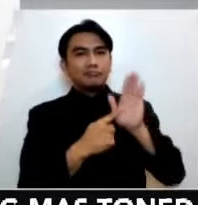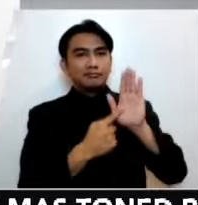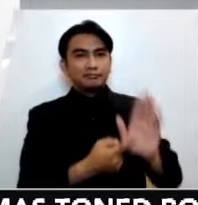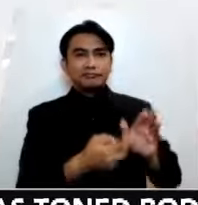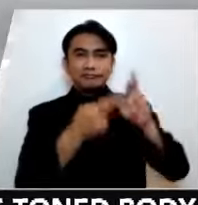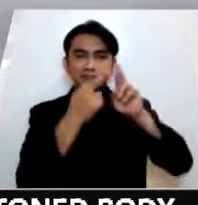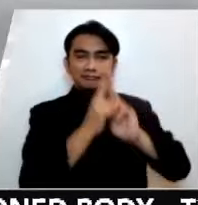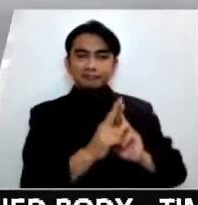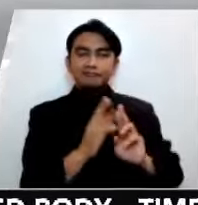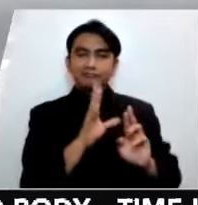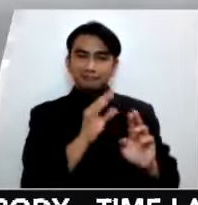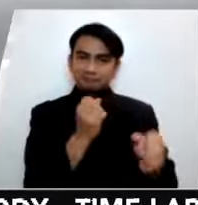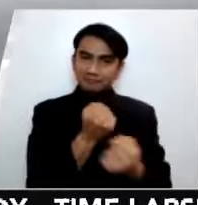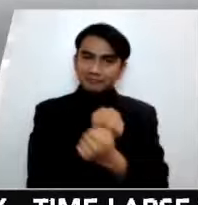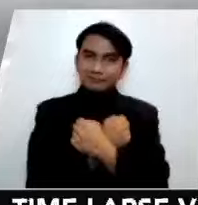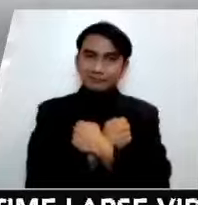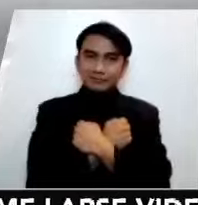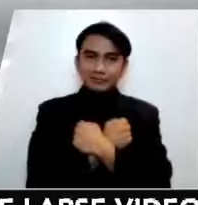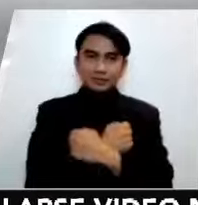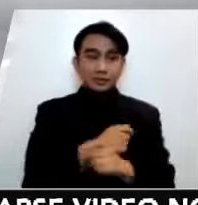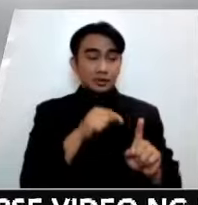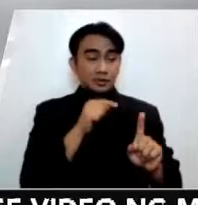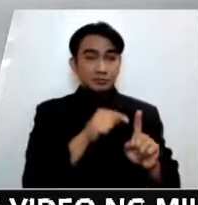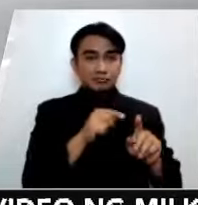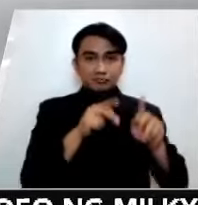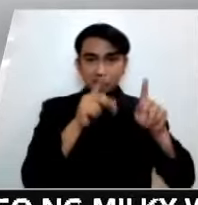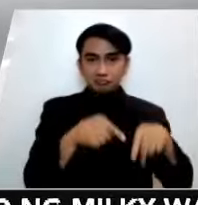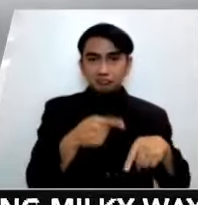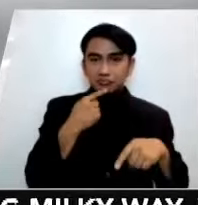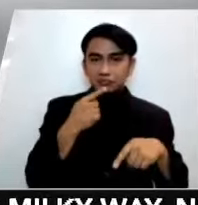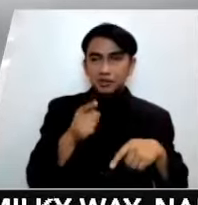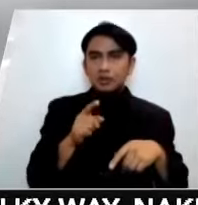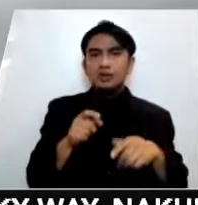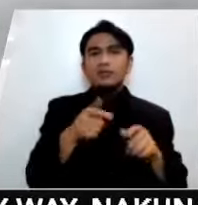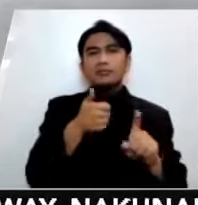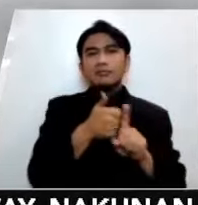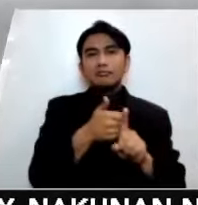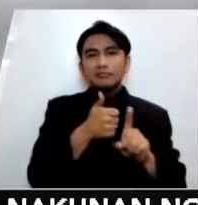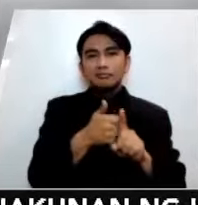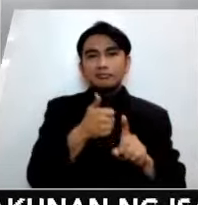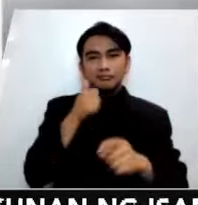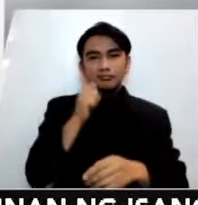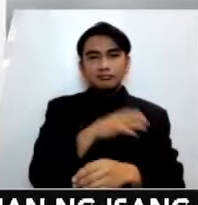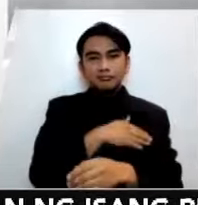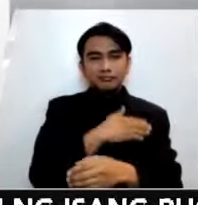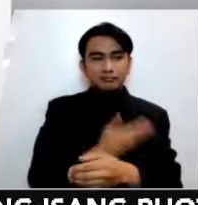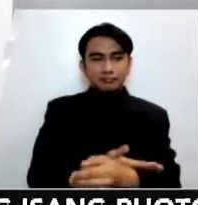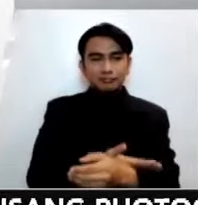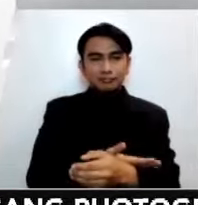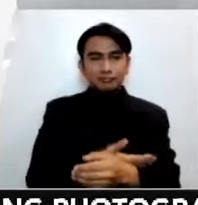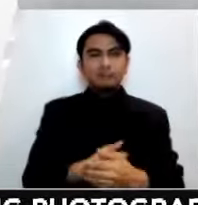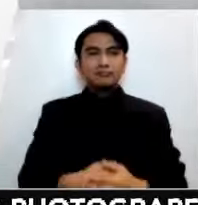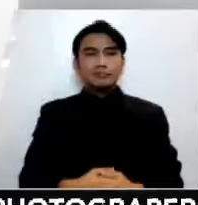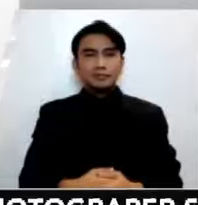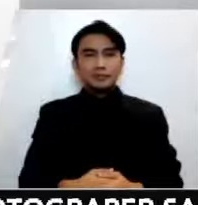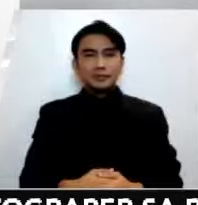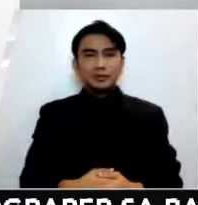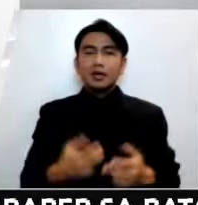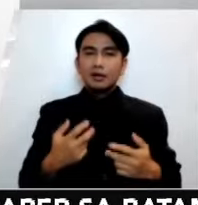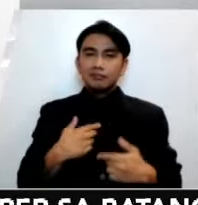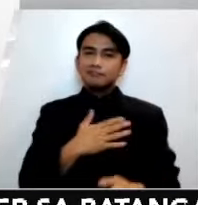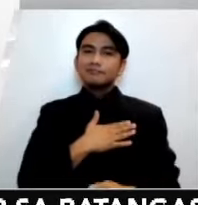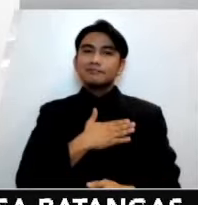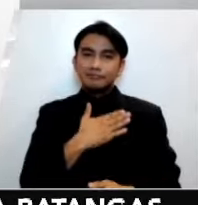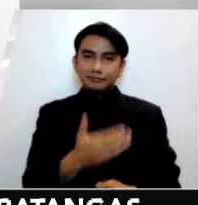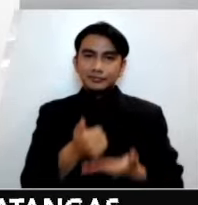pagmamahal. Hirit naman ng isang netizen, choice ng anak ang pagtulong sa magulang. Gaya niyang nagkusang tumulong at hindi